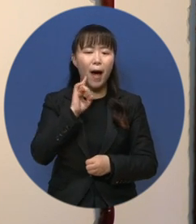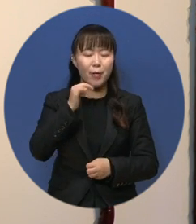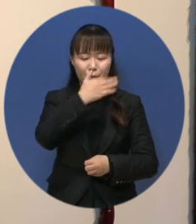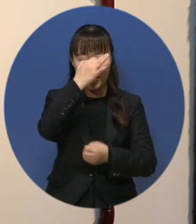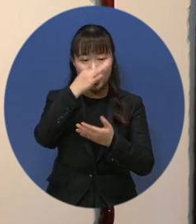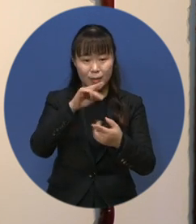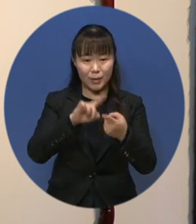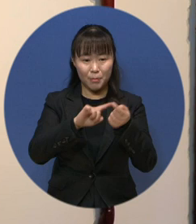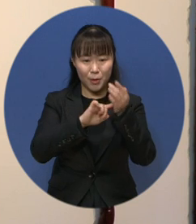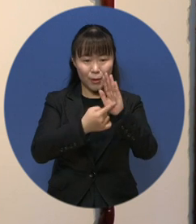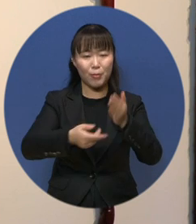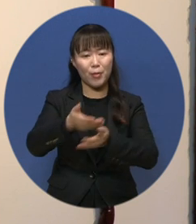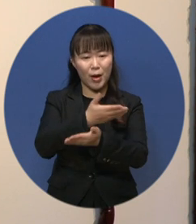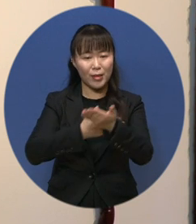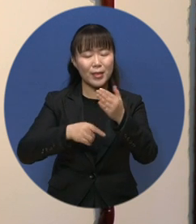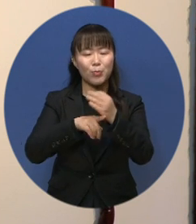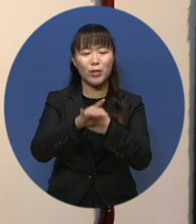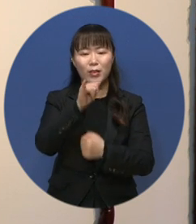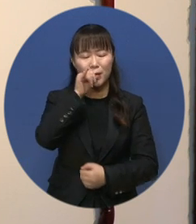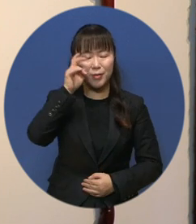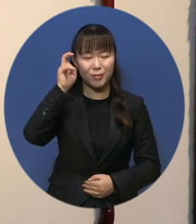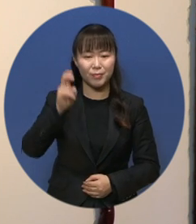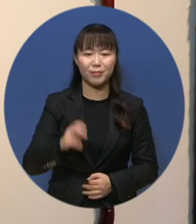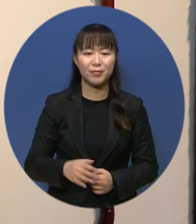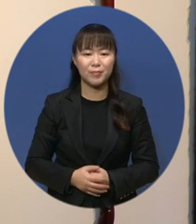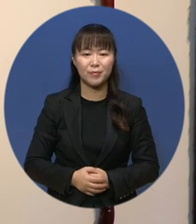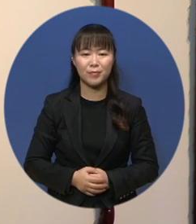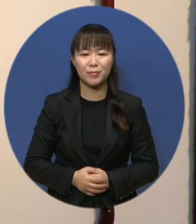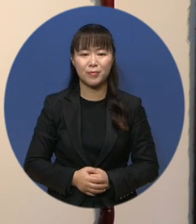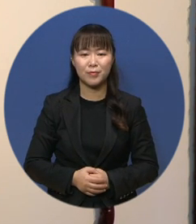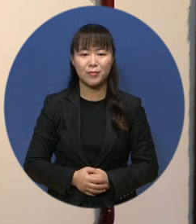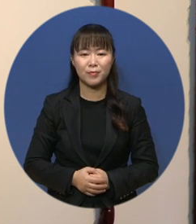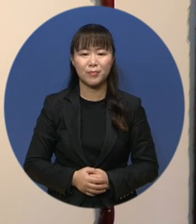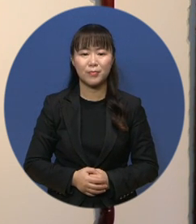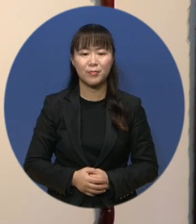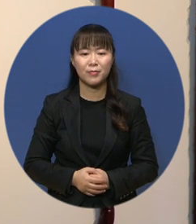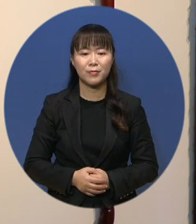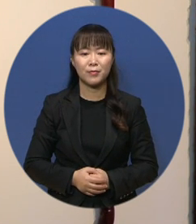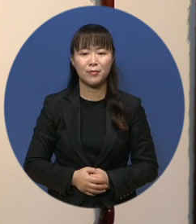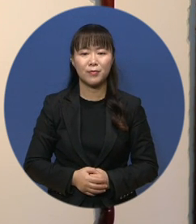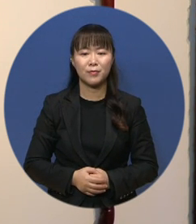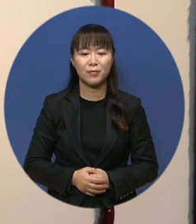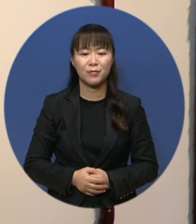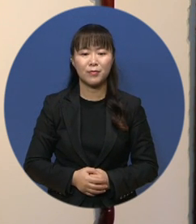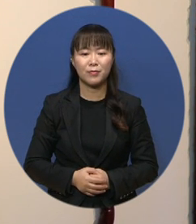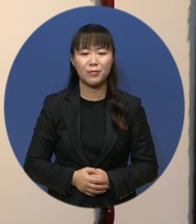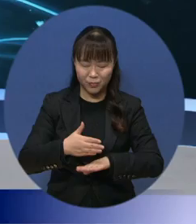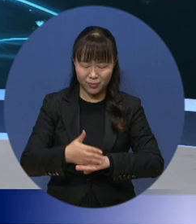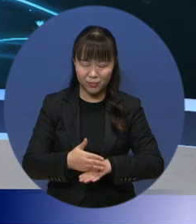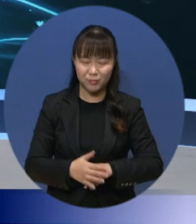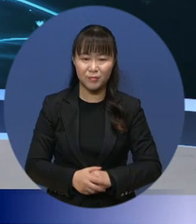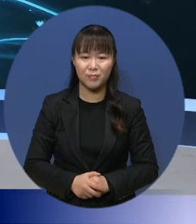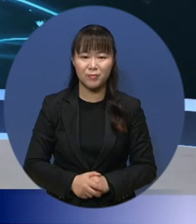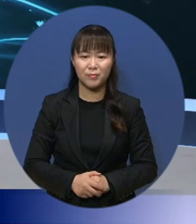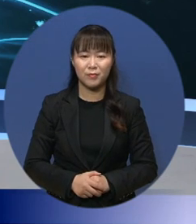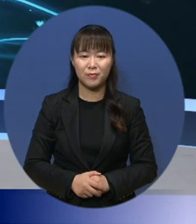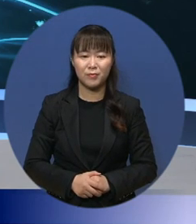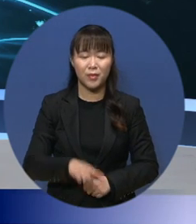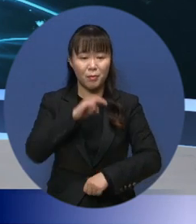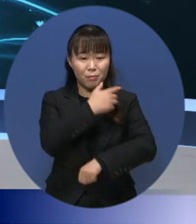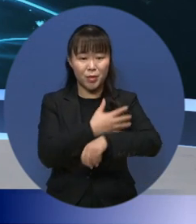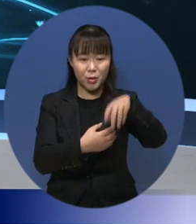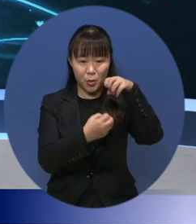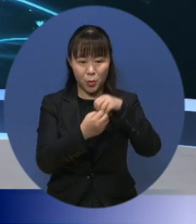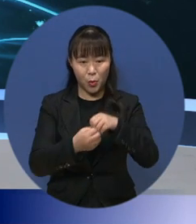재조명하고 공유할 수 있는 뜻깊은 자리가 되고 있습니다. 복지TV 뉴스 이소영입니다. 민족